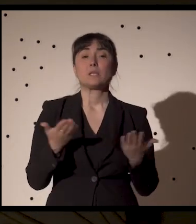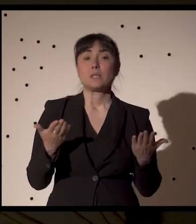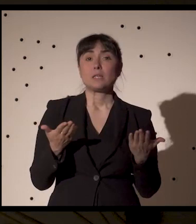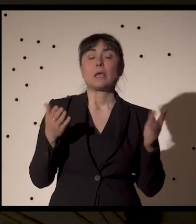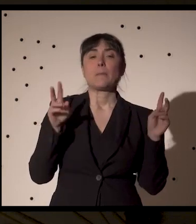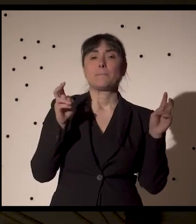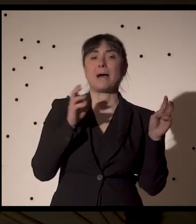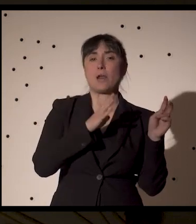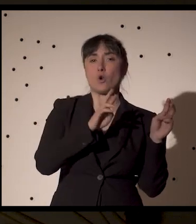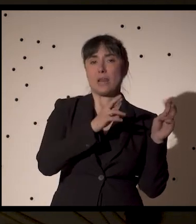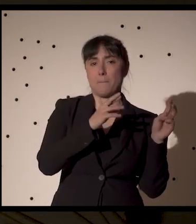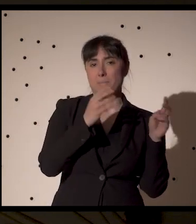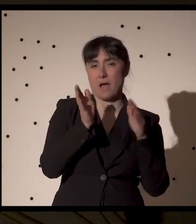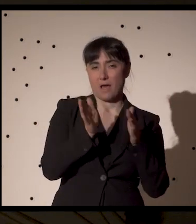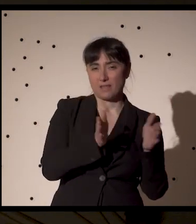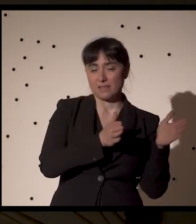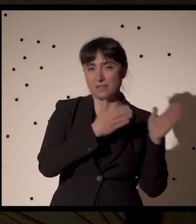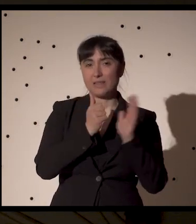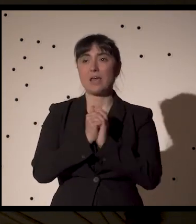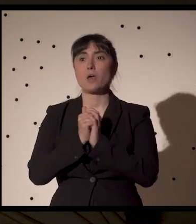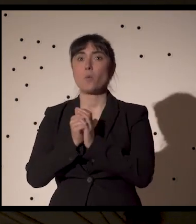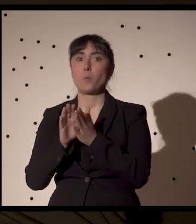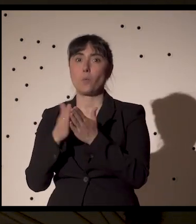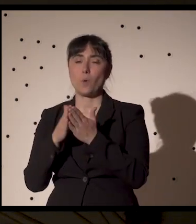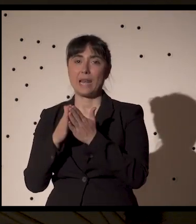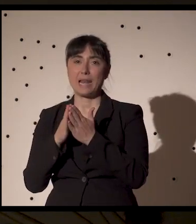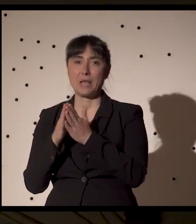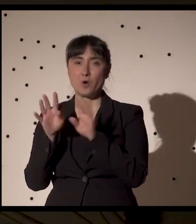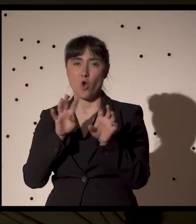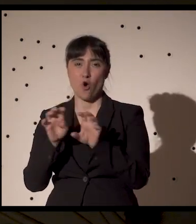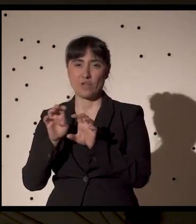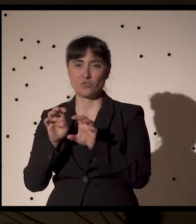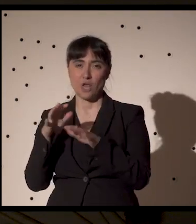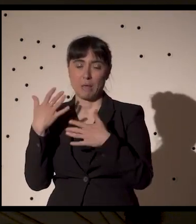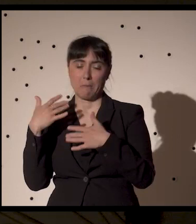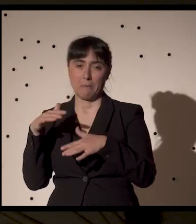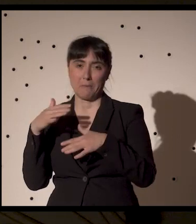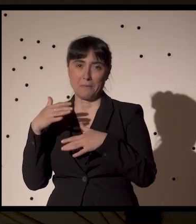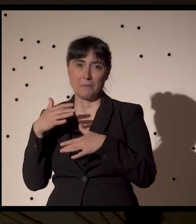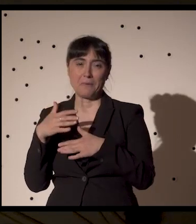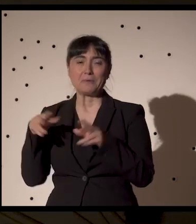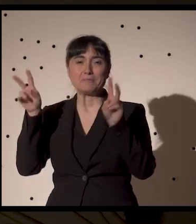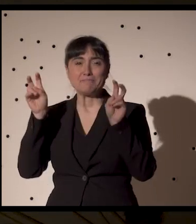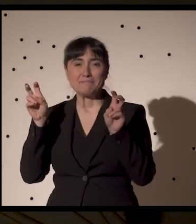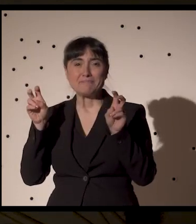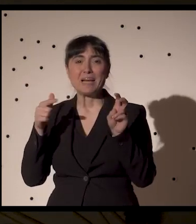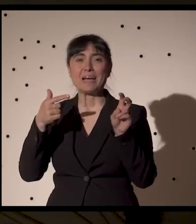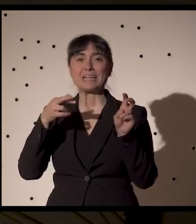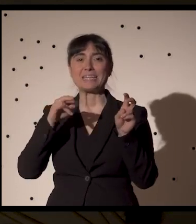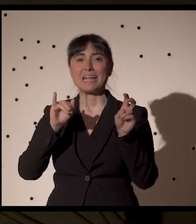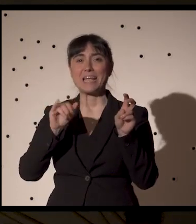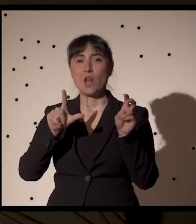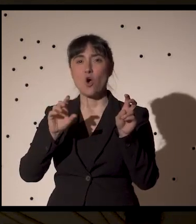incontrare in palcoscenico le pagine di un altro straordinario romanzo del Novecento che la trilogia della città di K di agotha Cristoforo